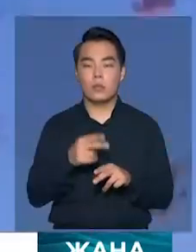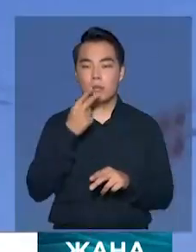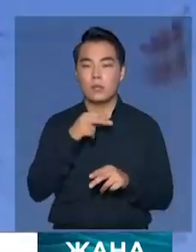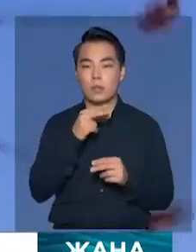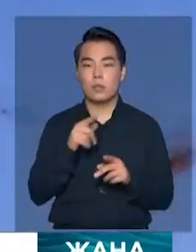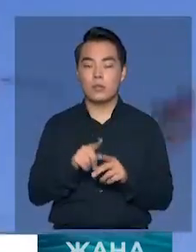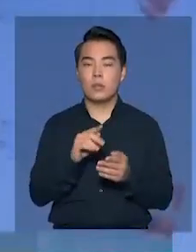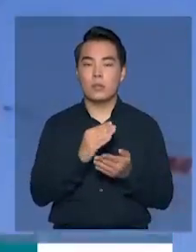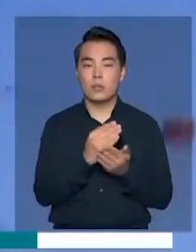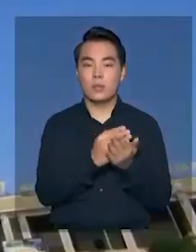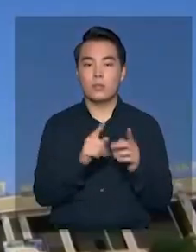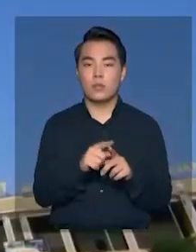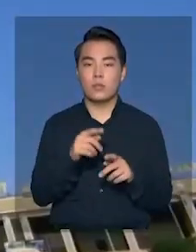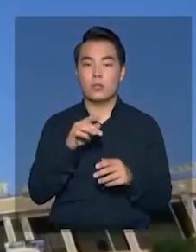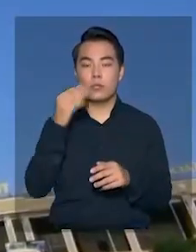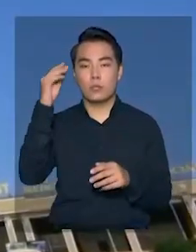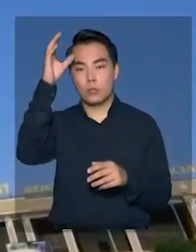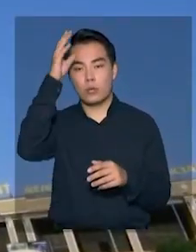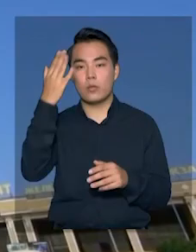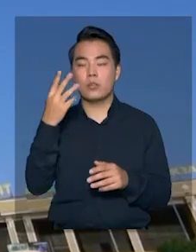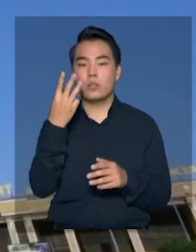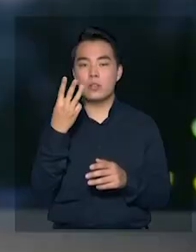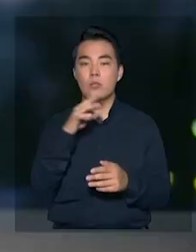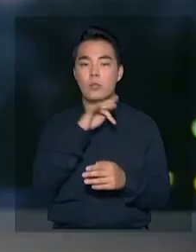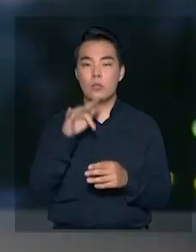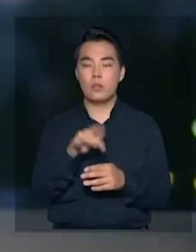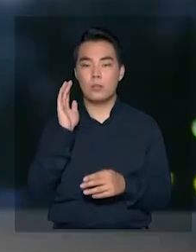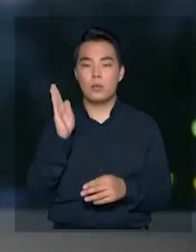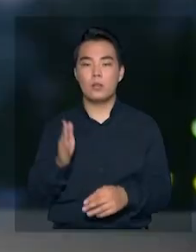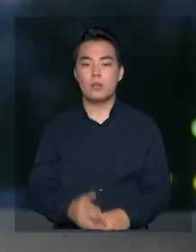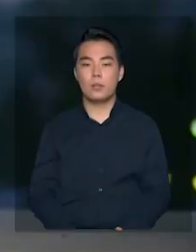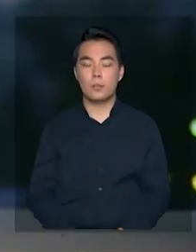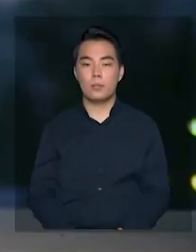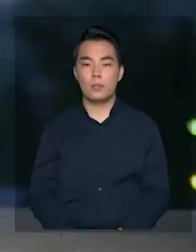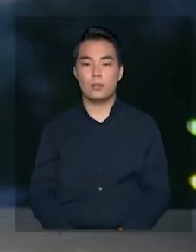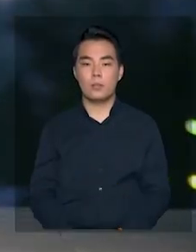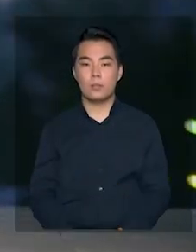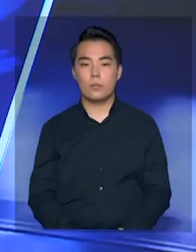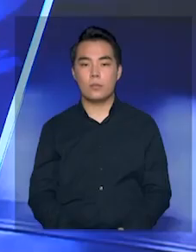Тізімде Түркияның 3 қаласы бар. Нұрлан Әлімбаев, Жаңа Уақыт, Шымкенттен.